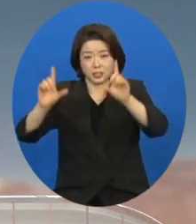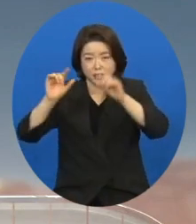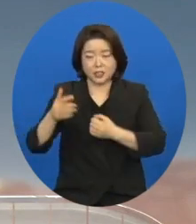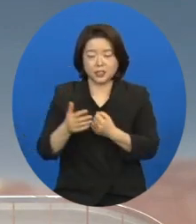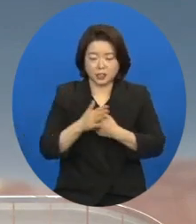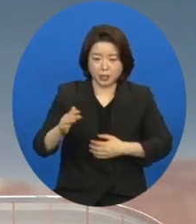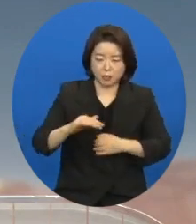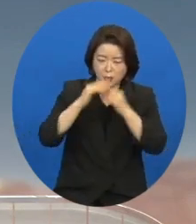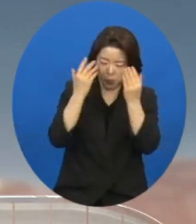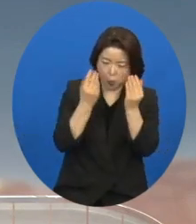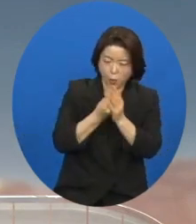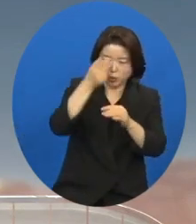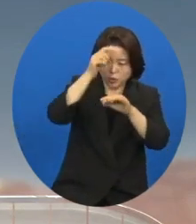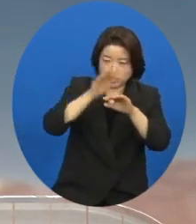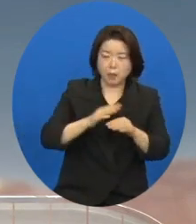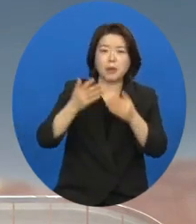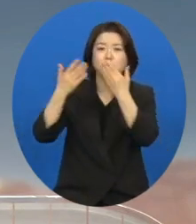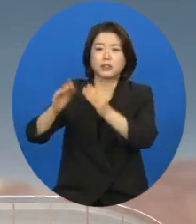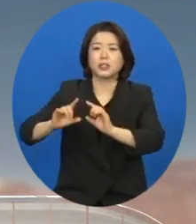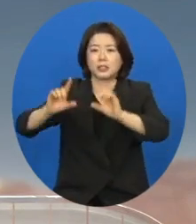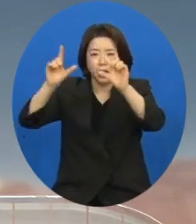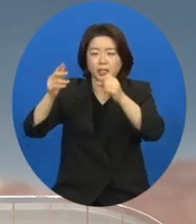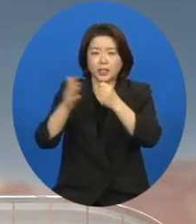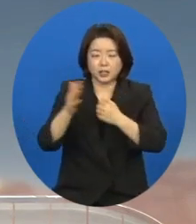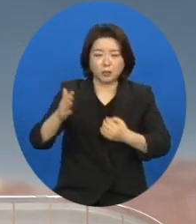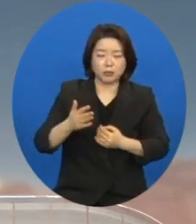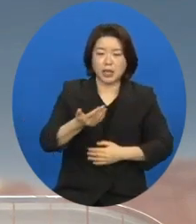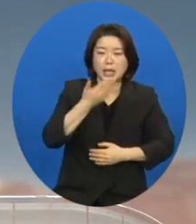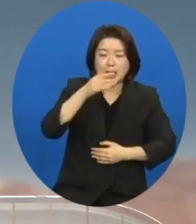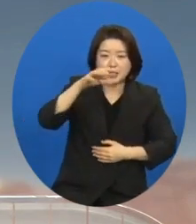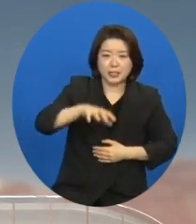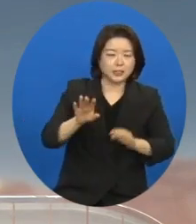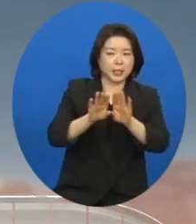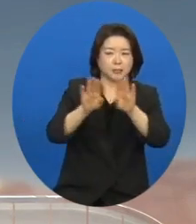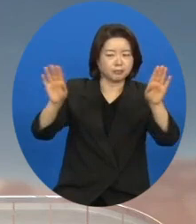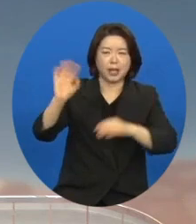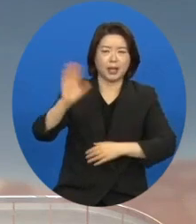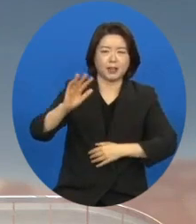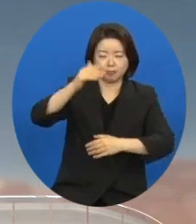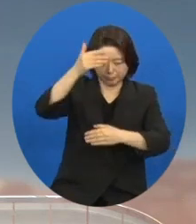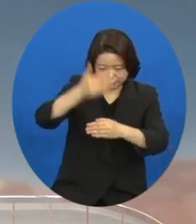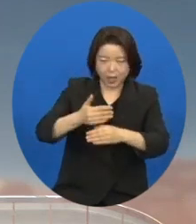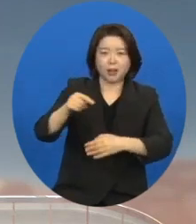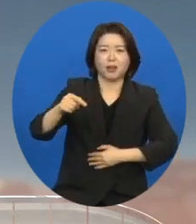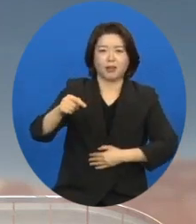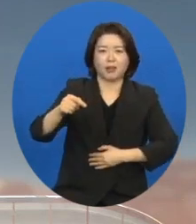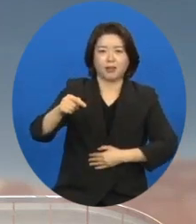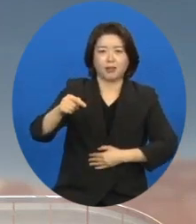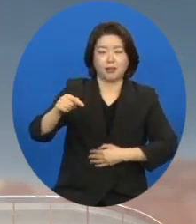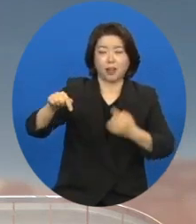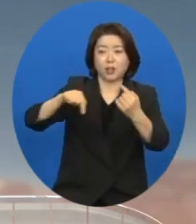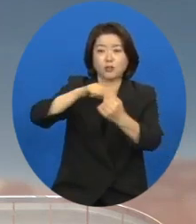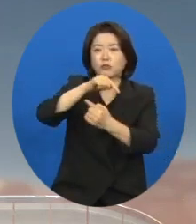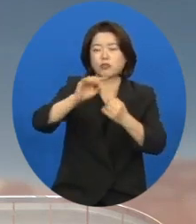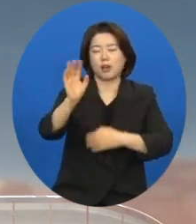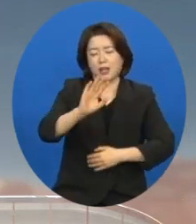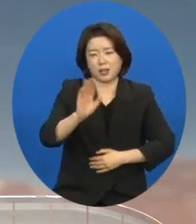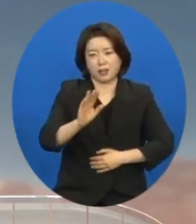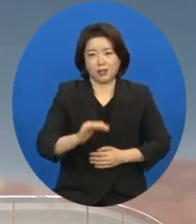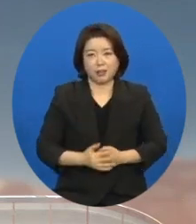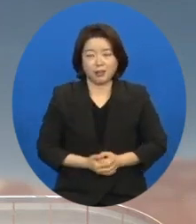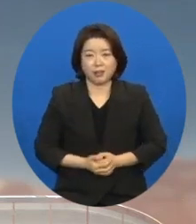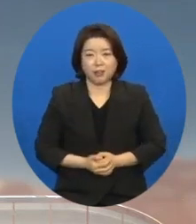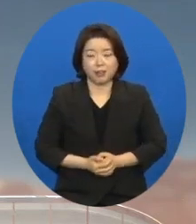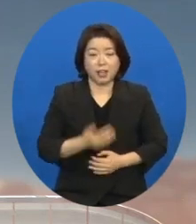드리는 날, 그렇게 결단을 하고 딱 닫은 거예요. 이해는 안 되죠. 여러분, 어떻게 요식업의